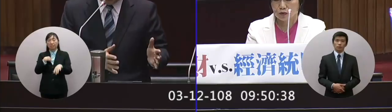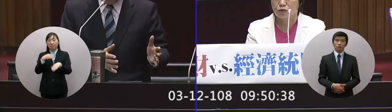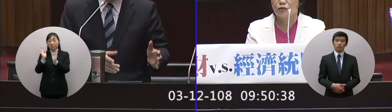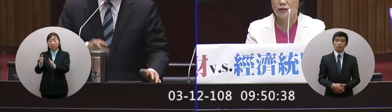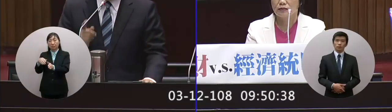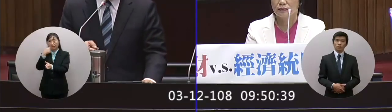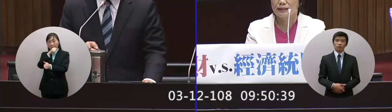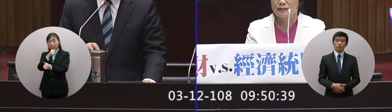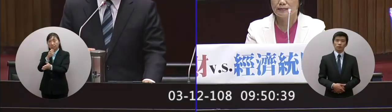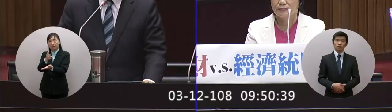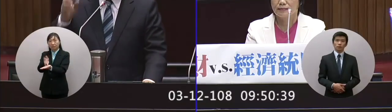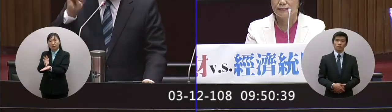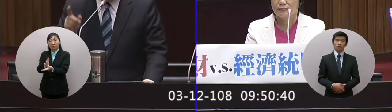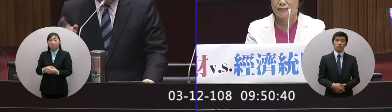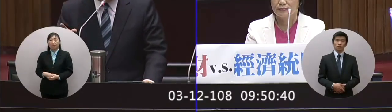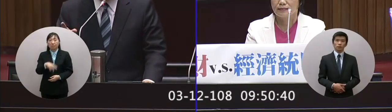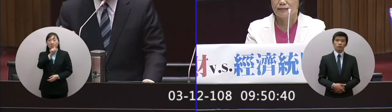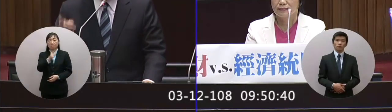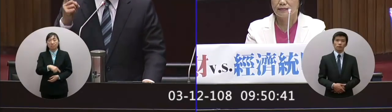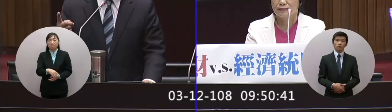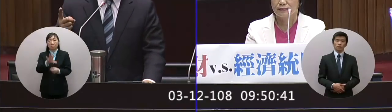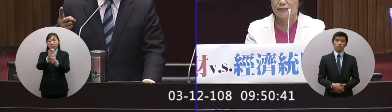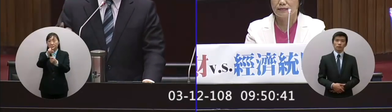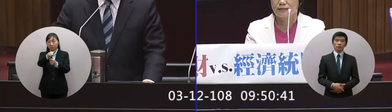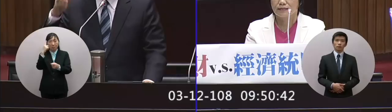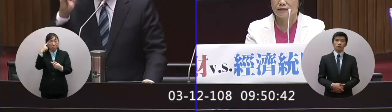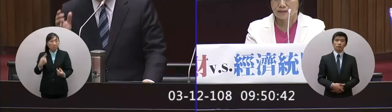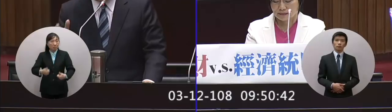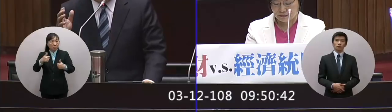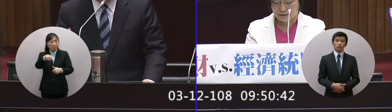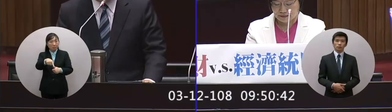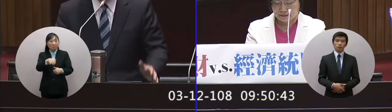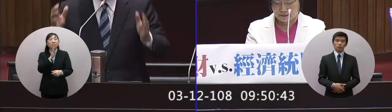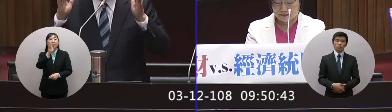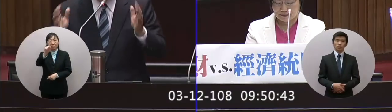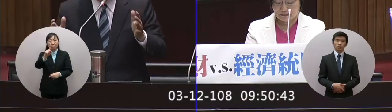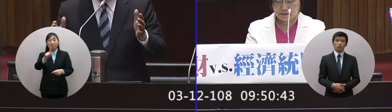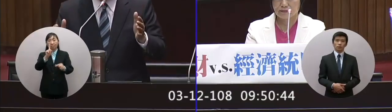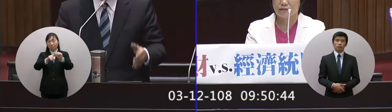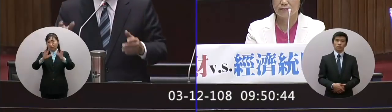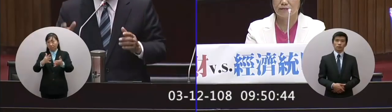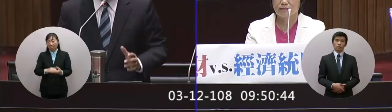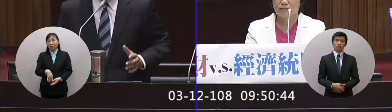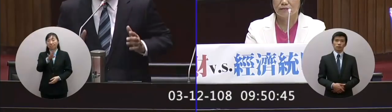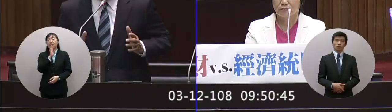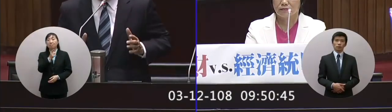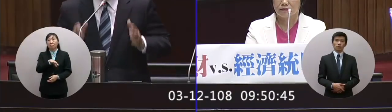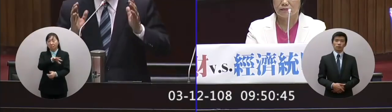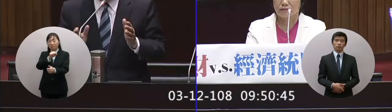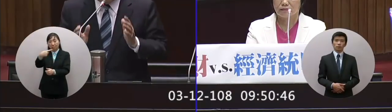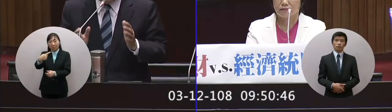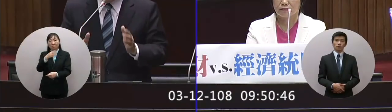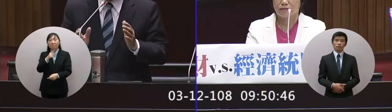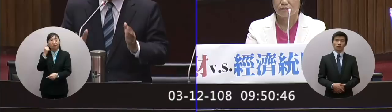同胞书，特别指出九二共识就是一个中国，就是统一进程，所以要推